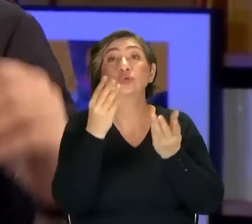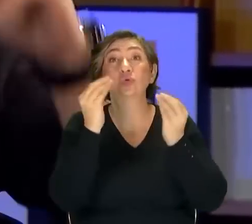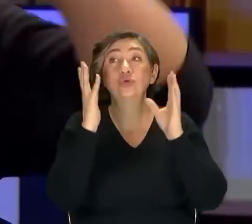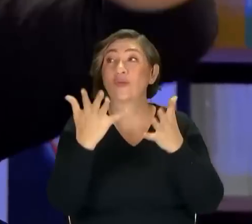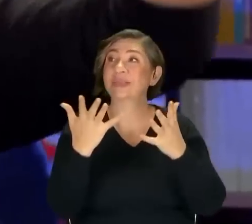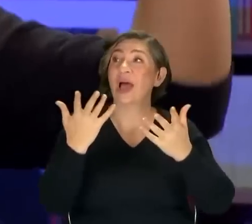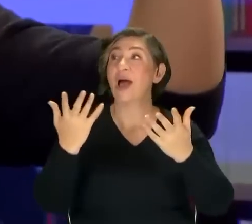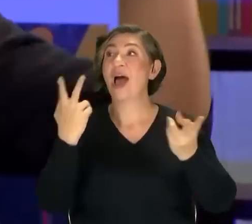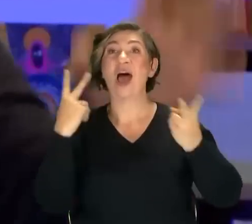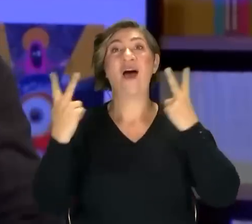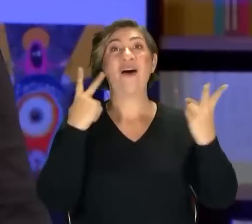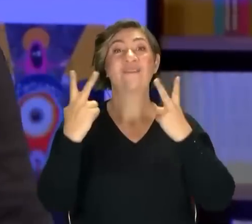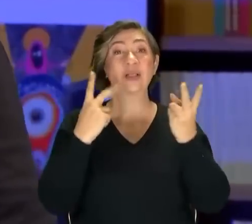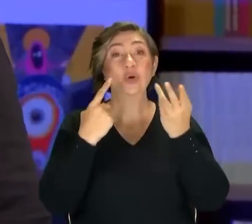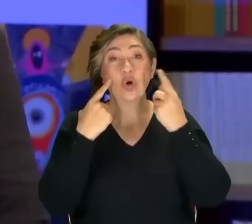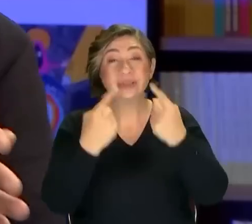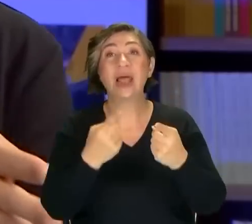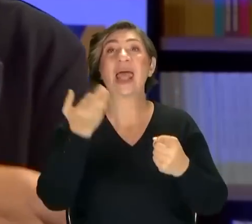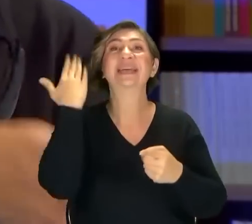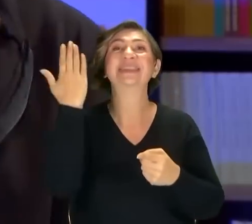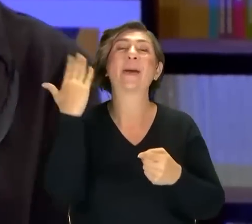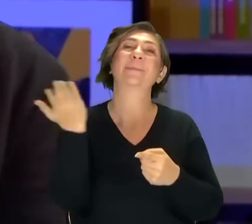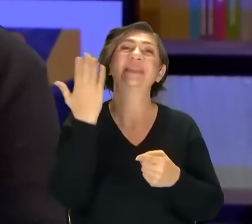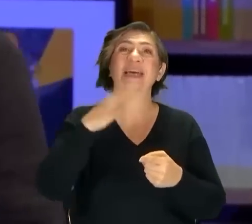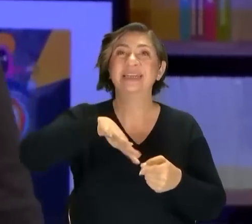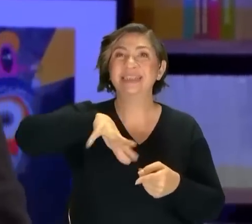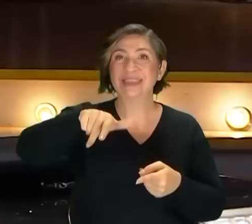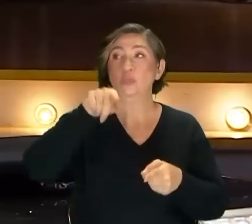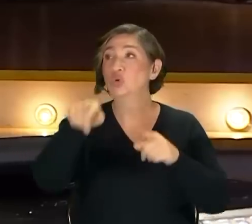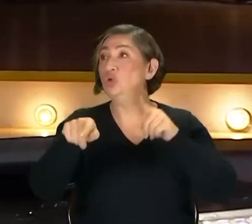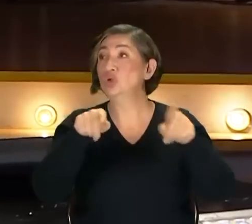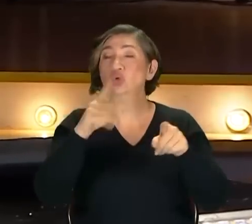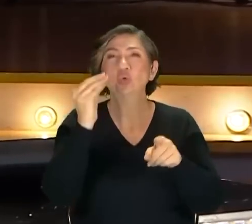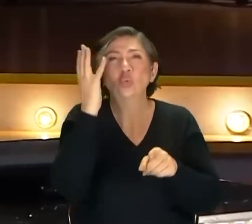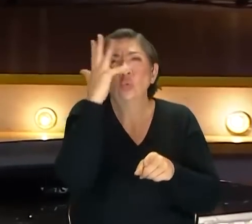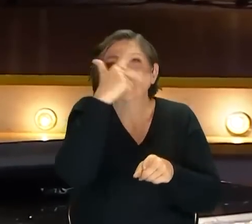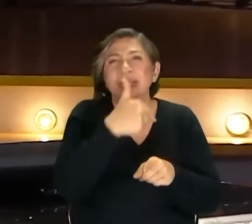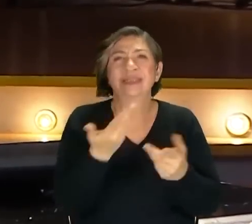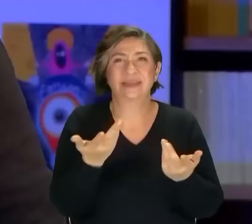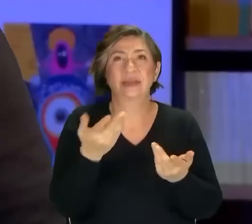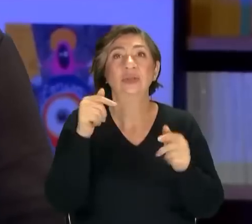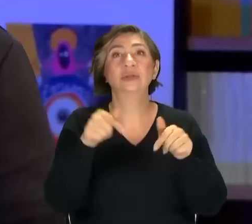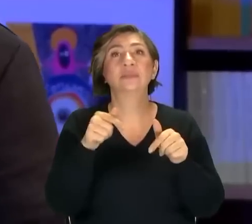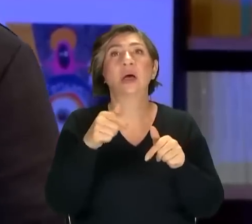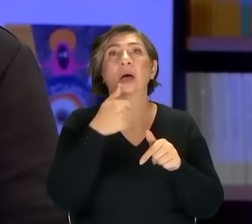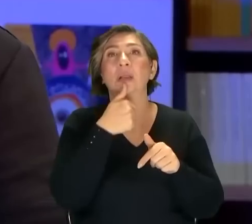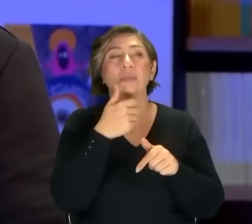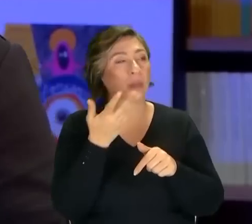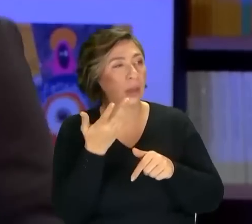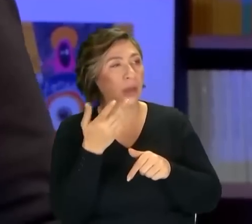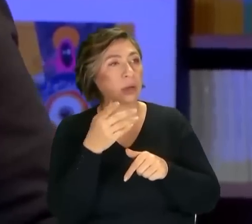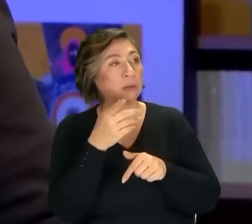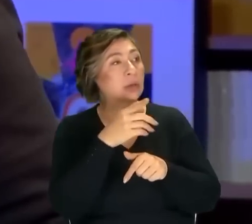böyle cafcaflı bir şekilde haberlerde sunuyorlar ve eskiden evet. Mesela hırsızlık şu bu nasıl utanç verici şeylerdi. Ya. Şimdi adam ne?